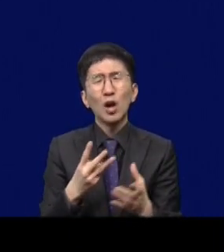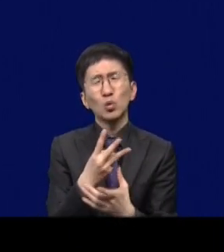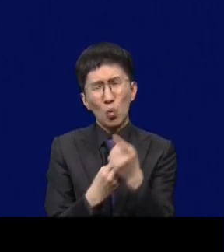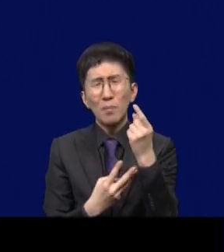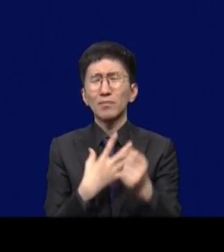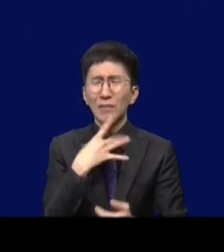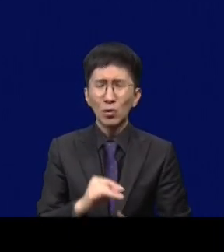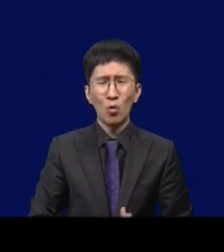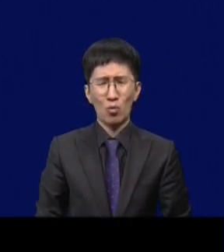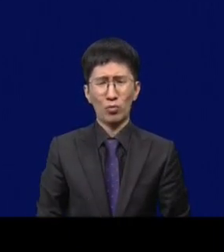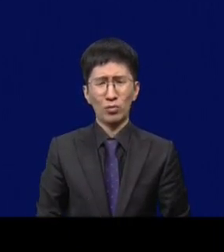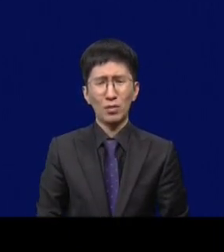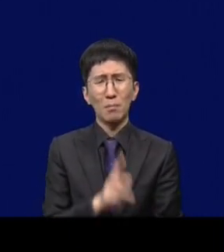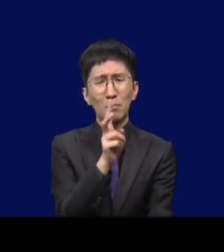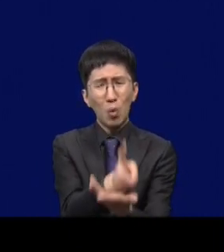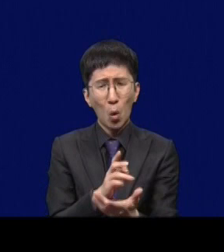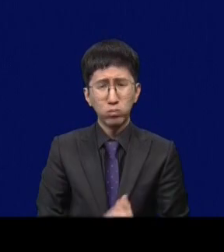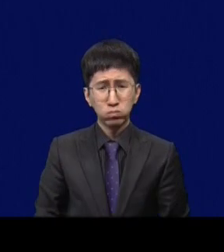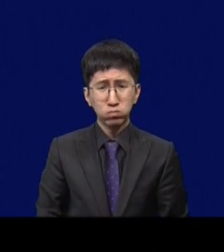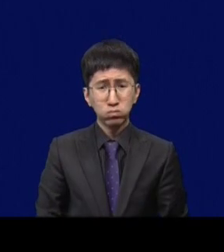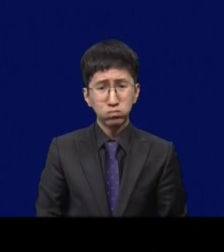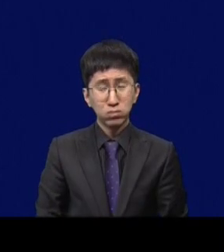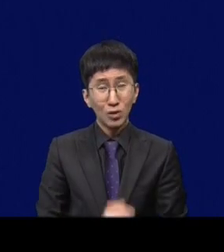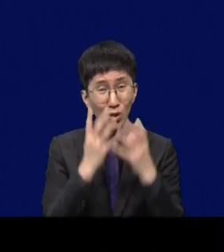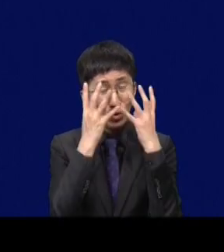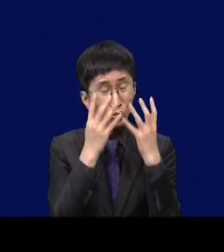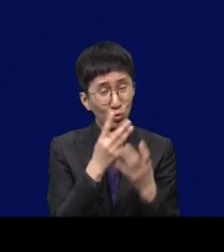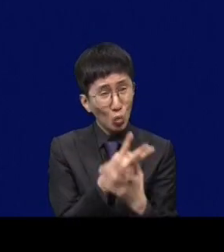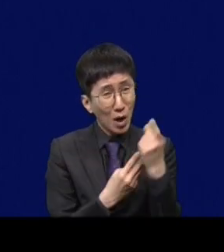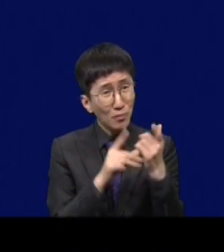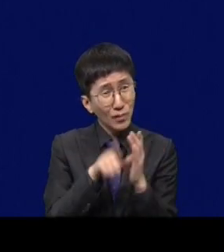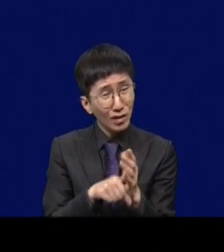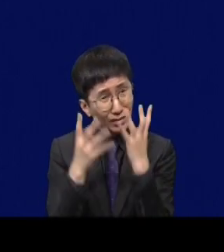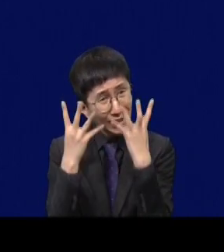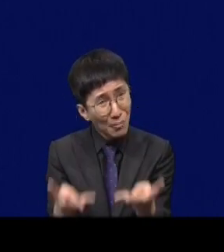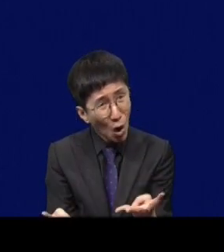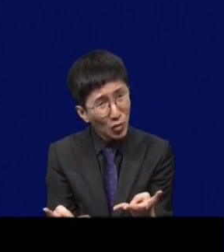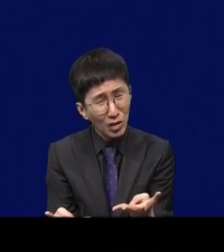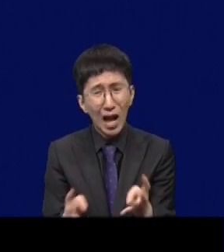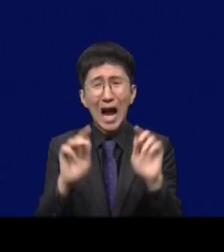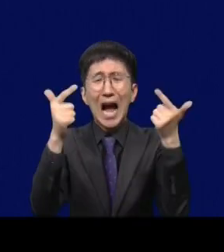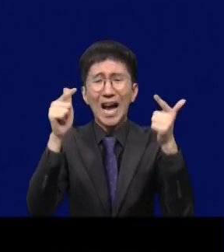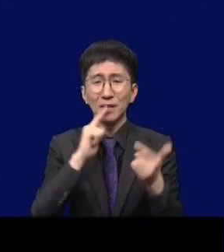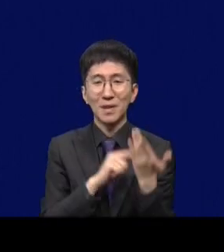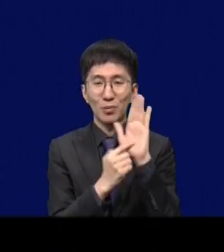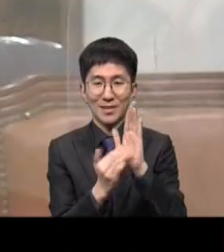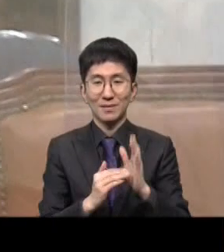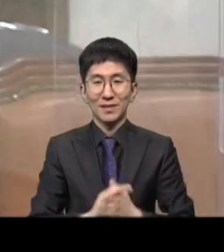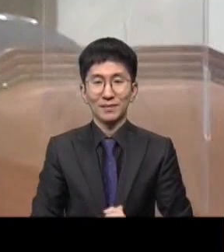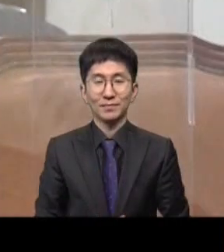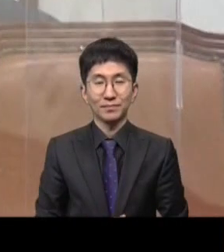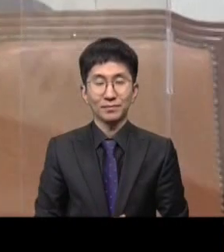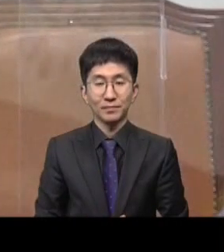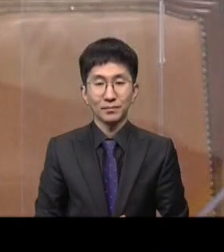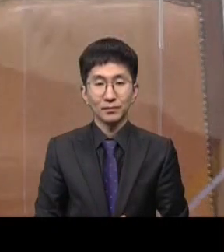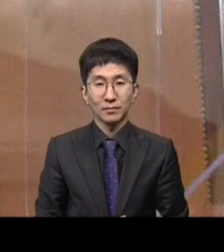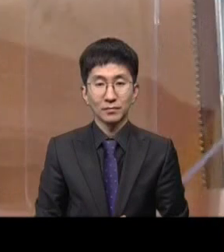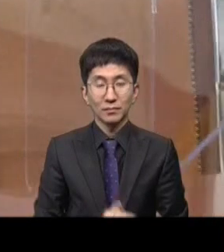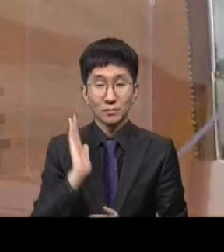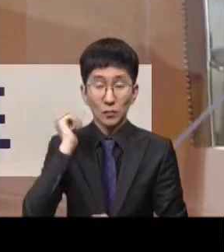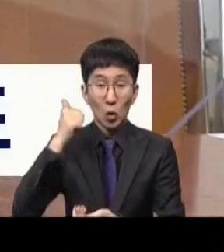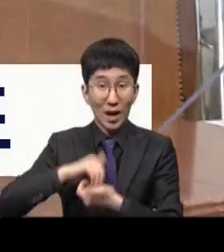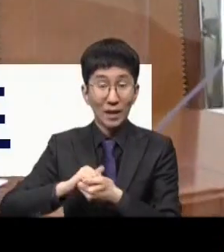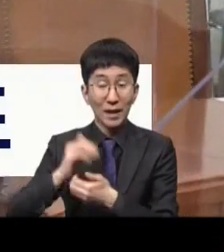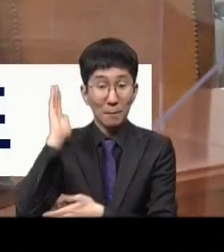건 당연하지 않느냐면서 어떻게 그 통합에 사면만 있겠느냐고 굵게 선을 그었습니다. 청와대